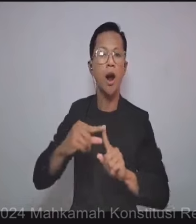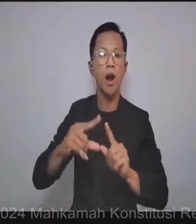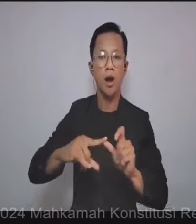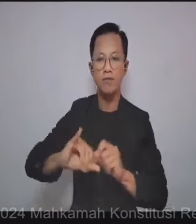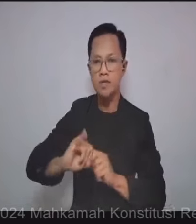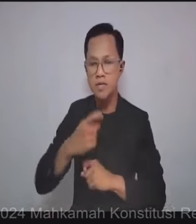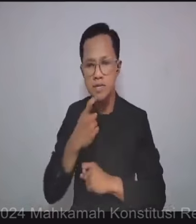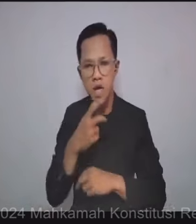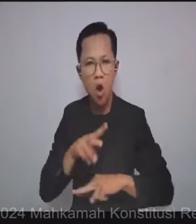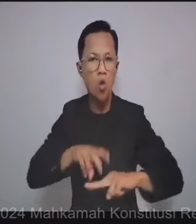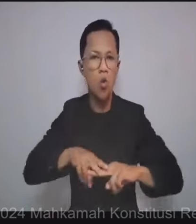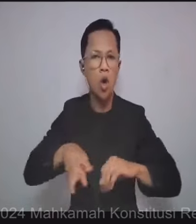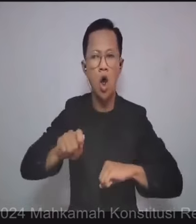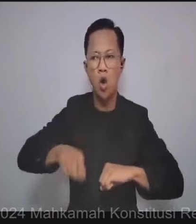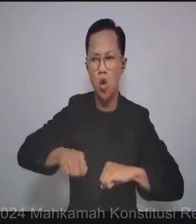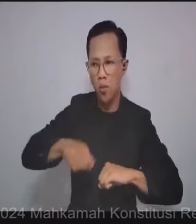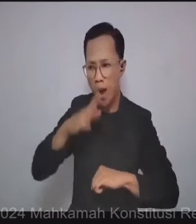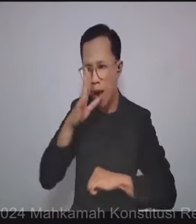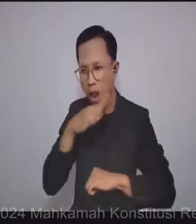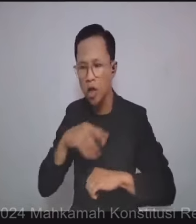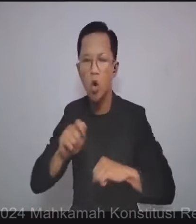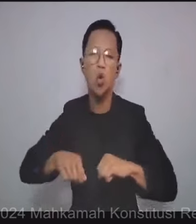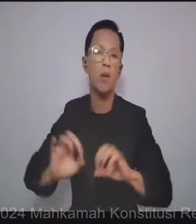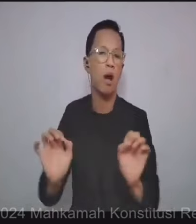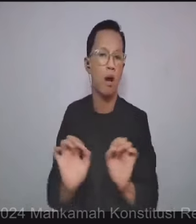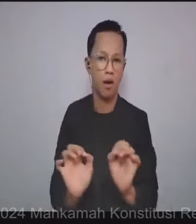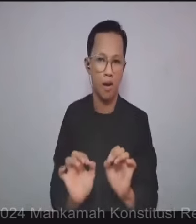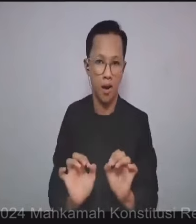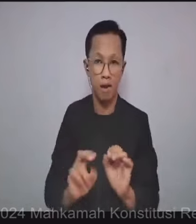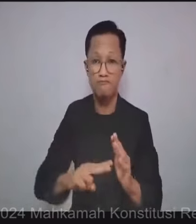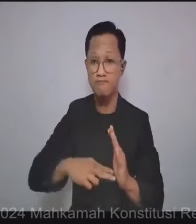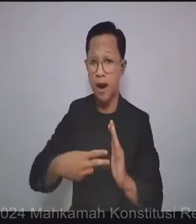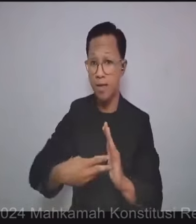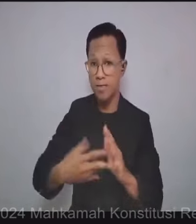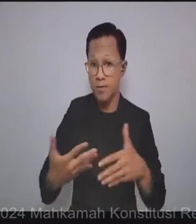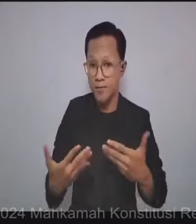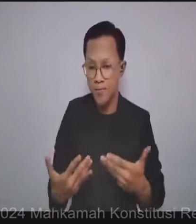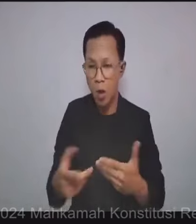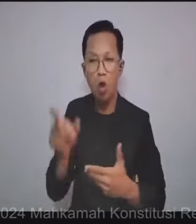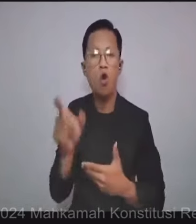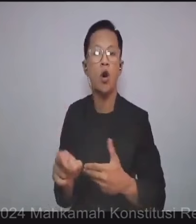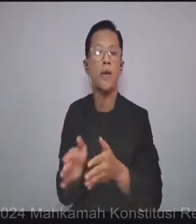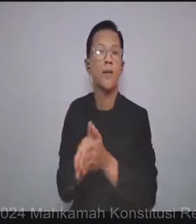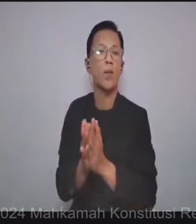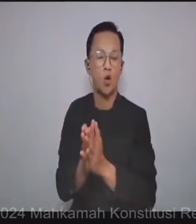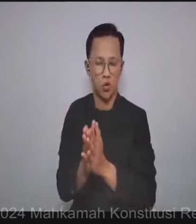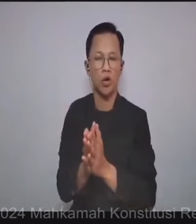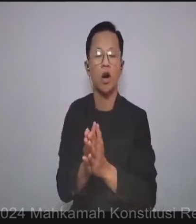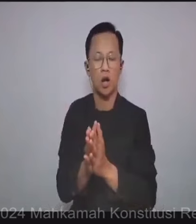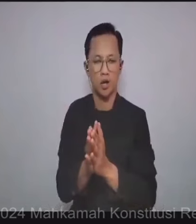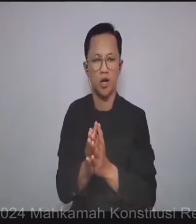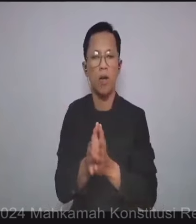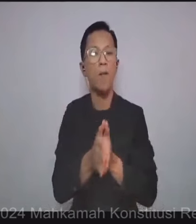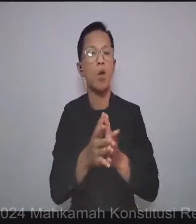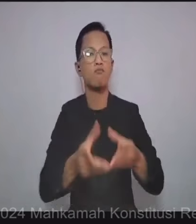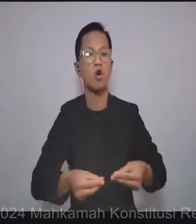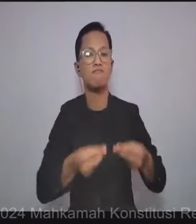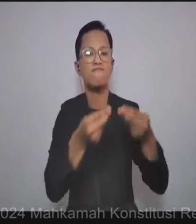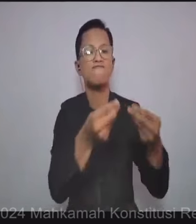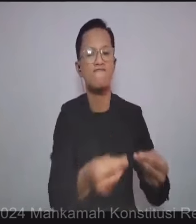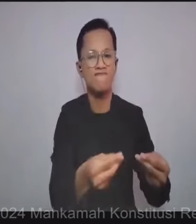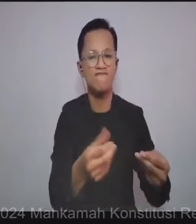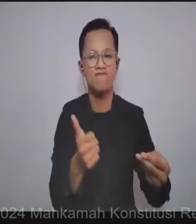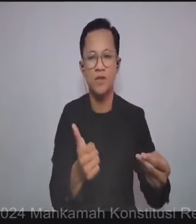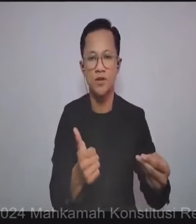pemohon adalah tidak beralasan menurut hukum dengan demikian pemohon memiliki kedudukan hukum untuk mengajukan permohonan aku